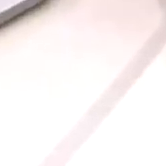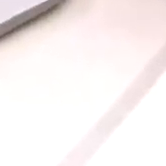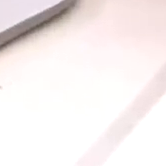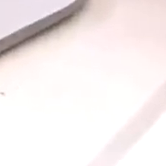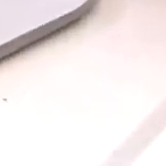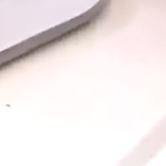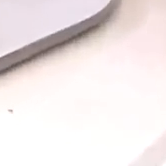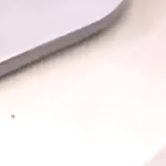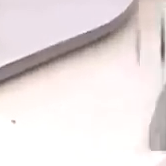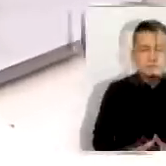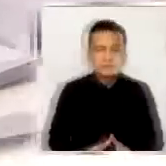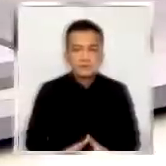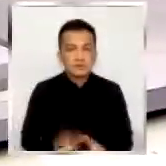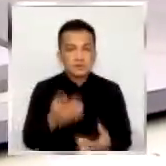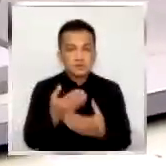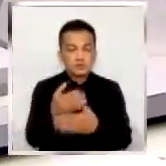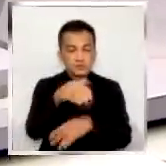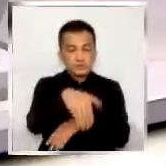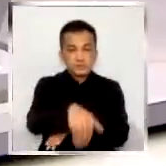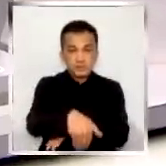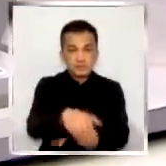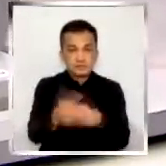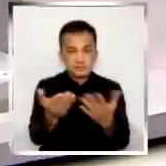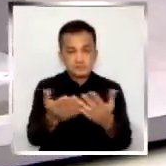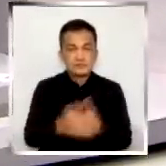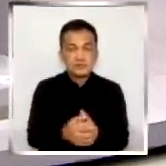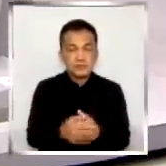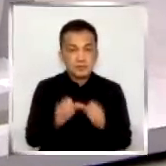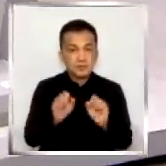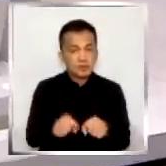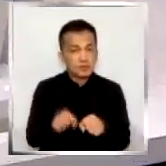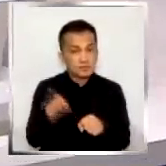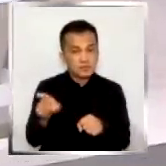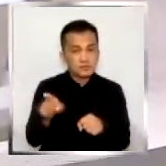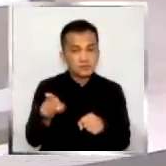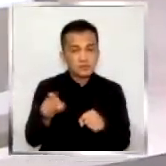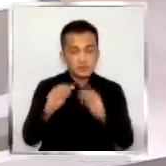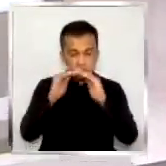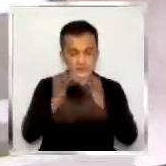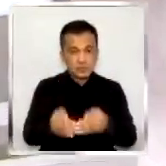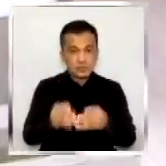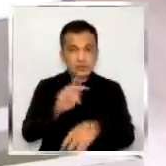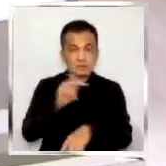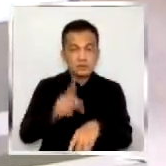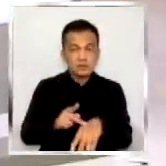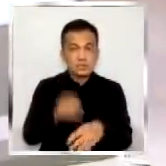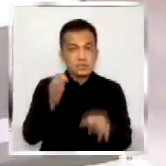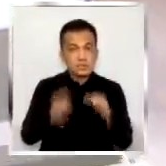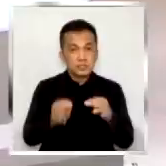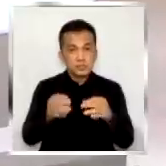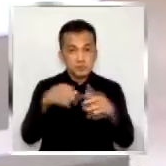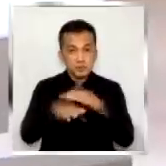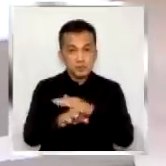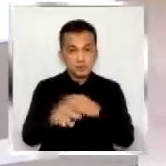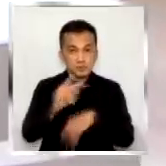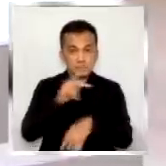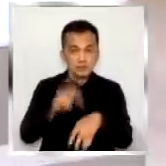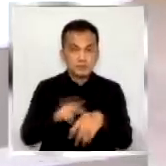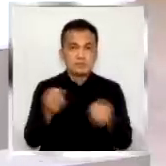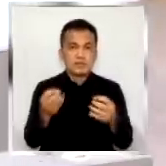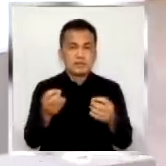Magandang gabi po. Posible raw na i-lockdown ang Pilipinas kung makapasok na sa bansa at marami ang tamaan ng bago at